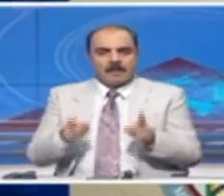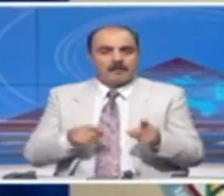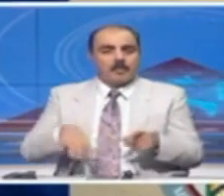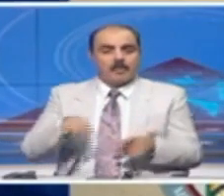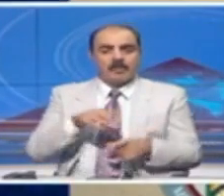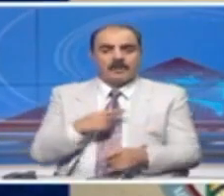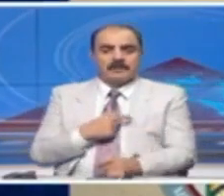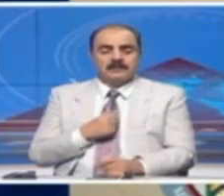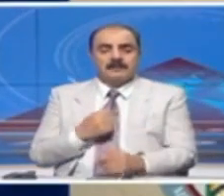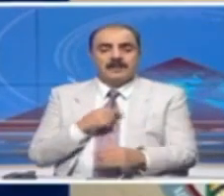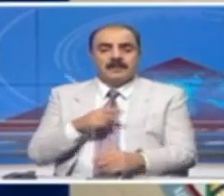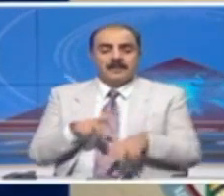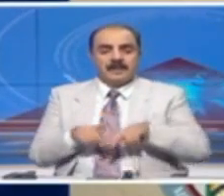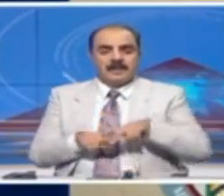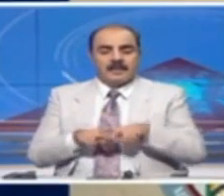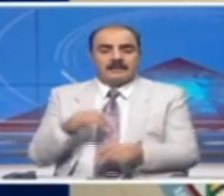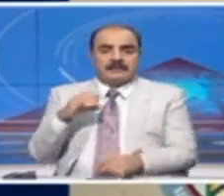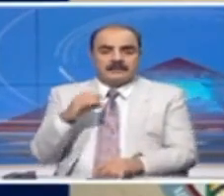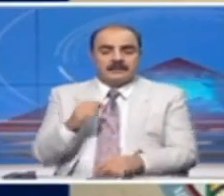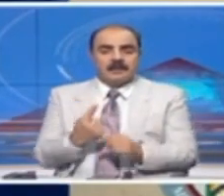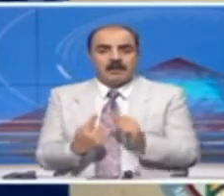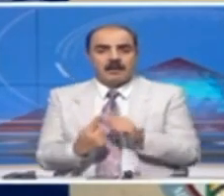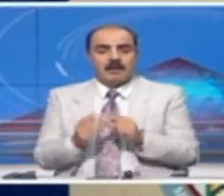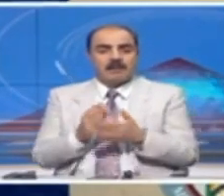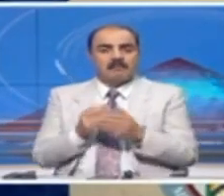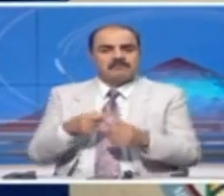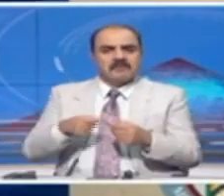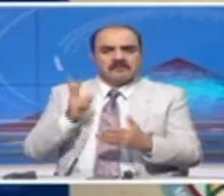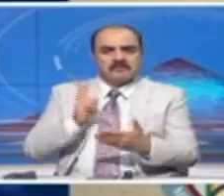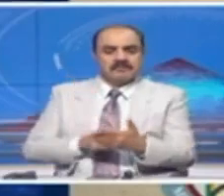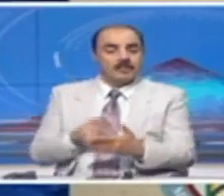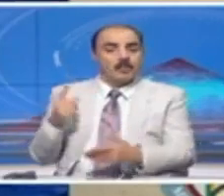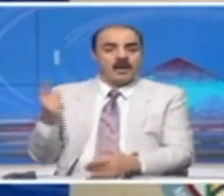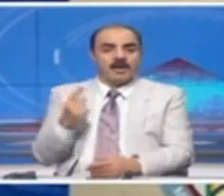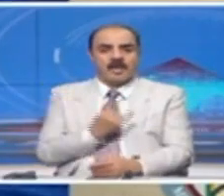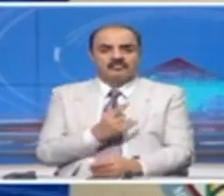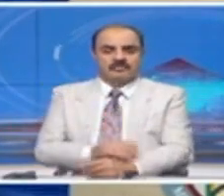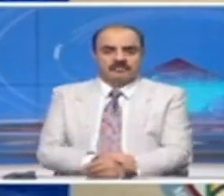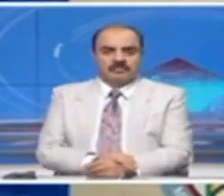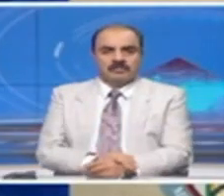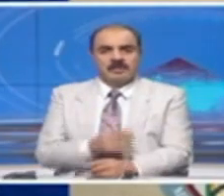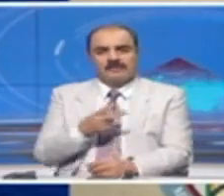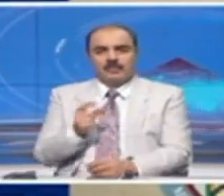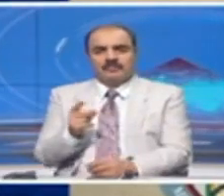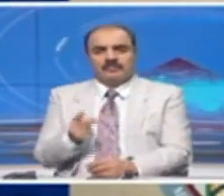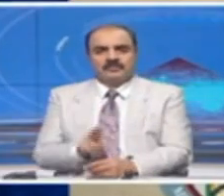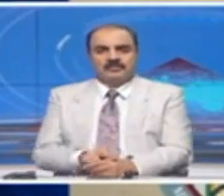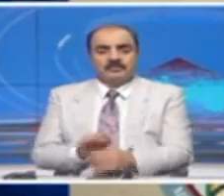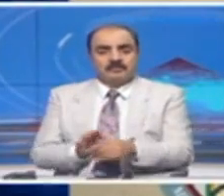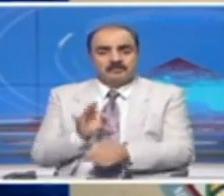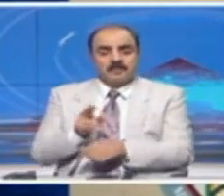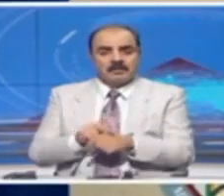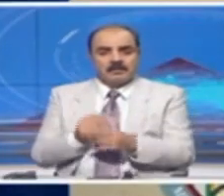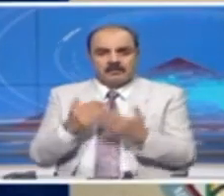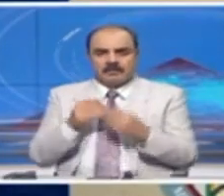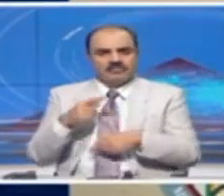الإلزامي لنظام التسجيل المسبق لشحنات ECI اعتبارا من الأول من أكتوبر عام 2021